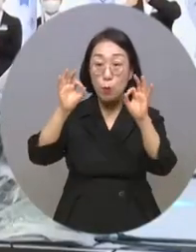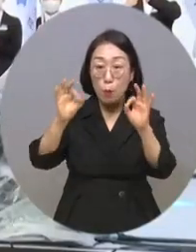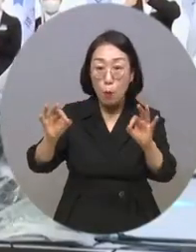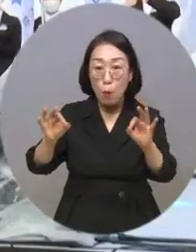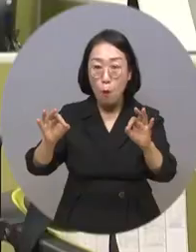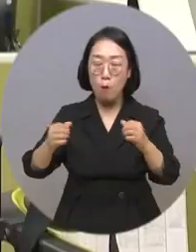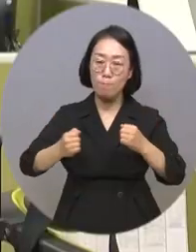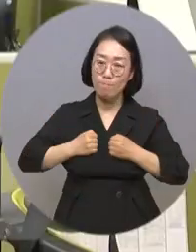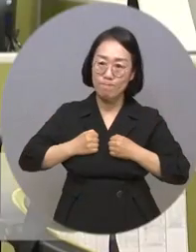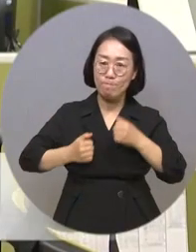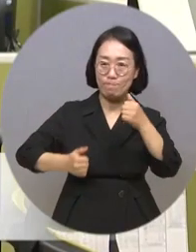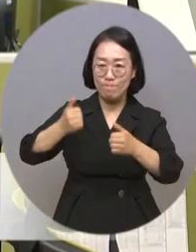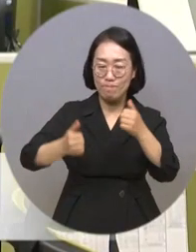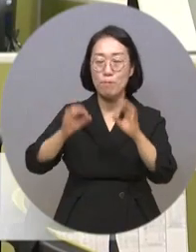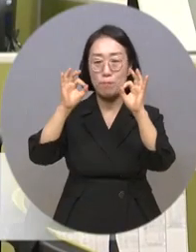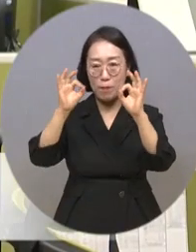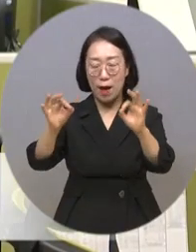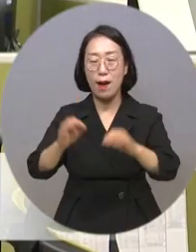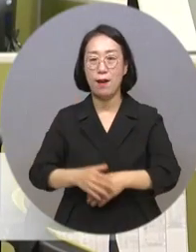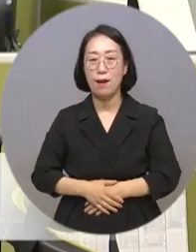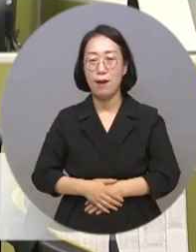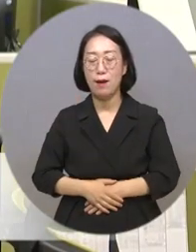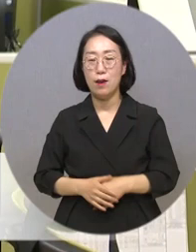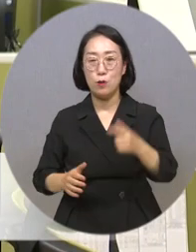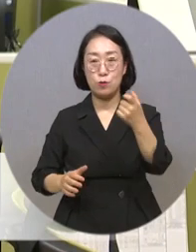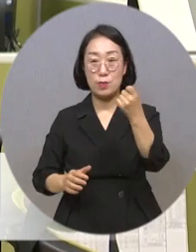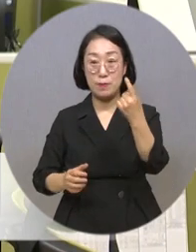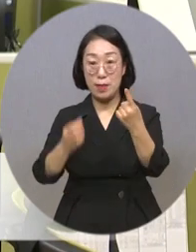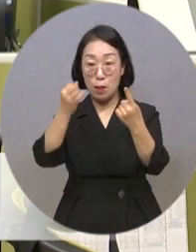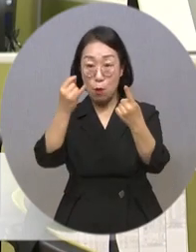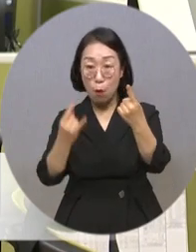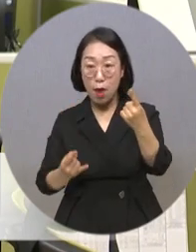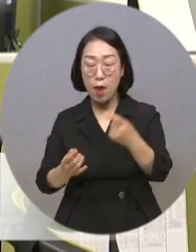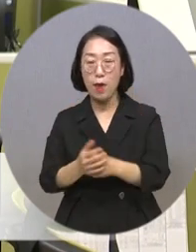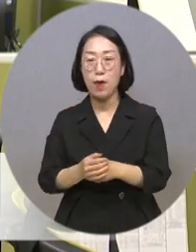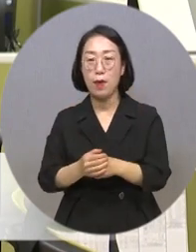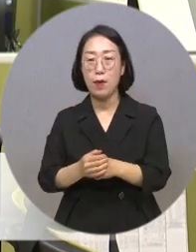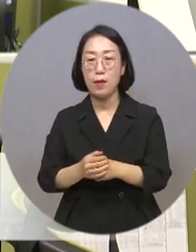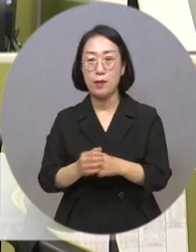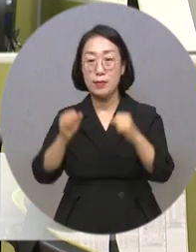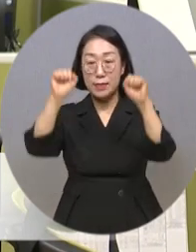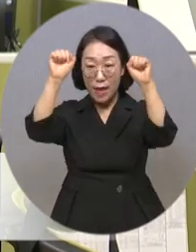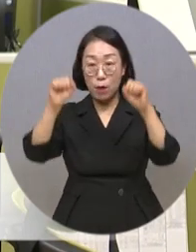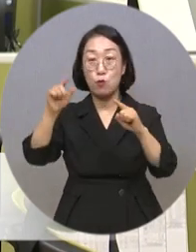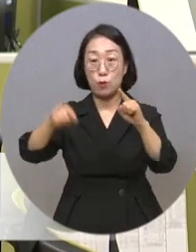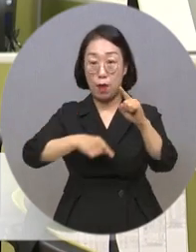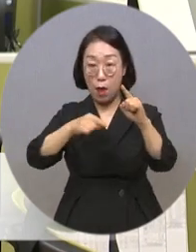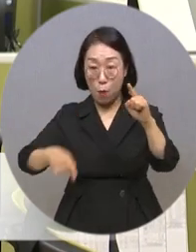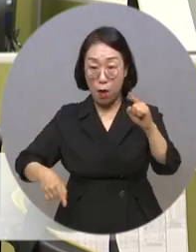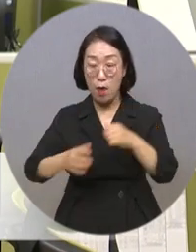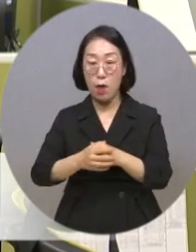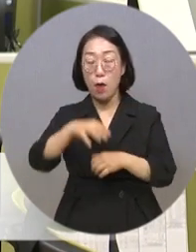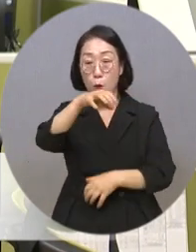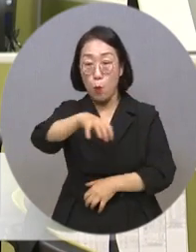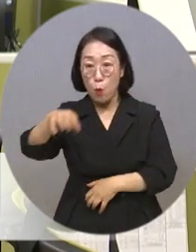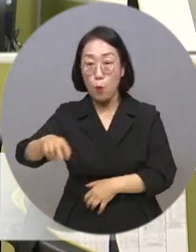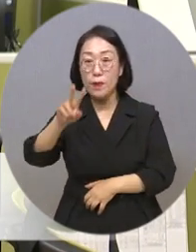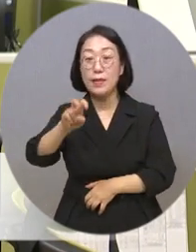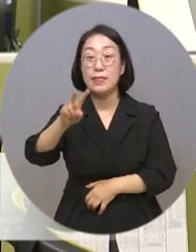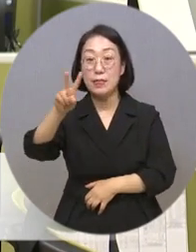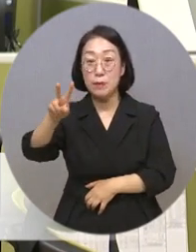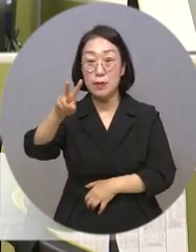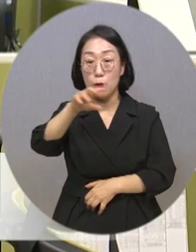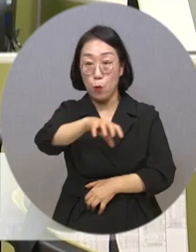겨뤘습니다. 네, 제61회 전남 도민체전을 맞이하여 22개 시군이 저희